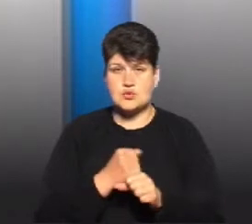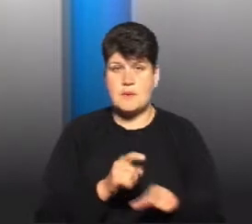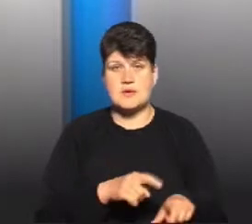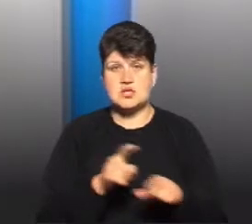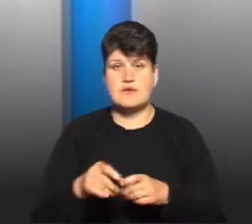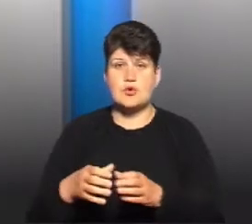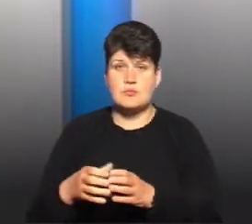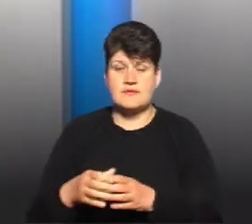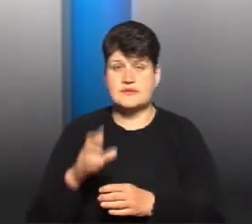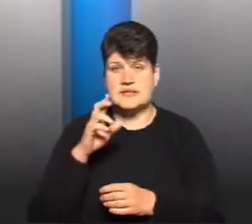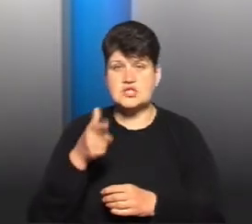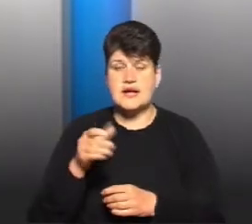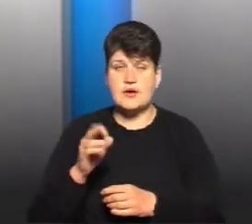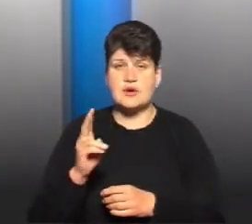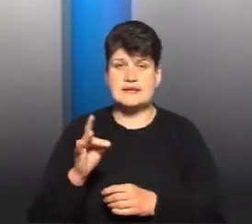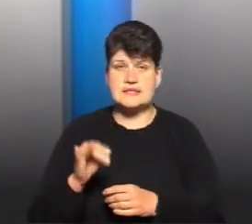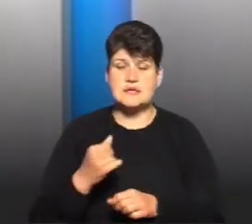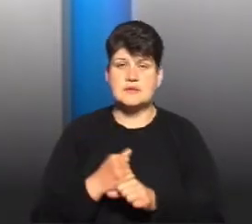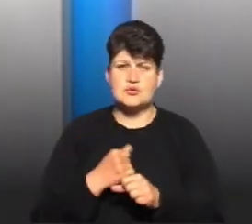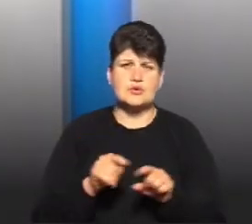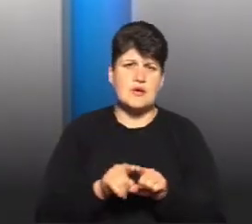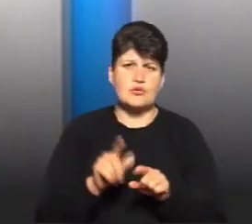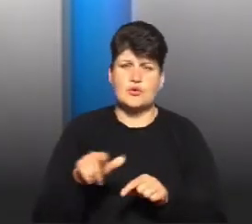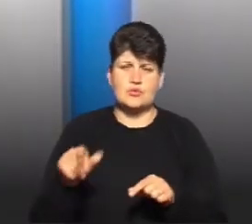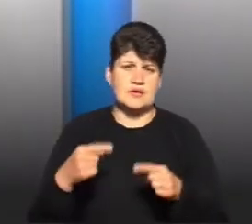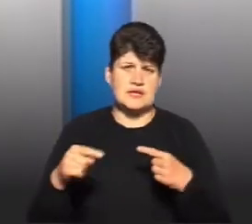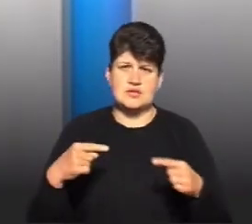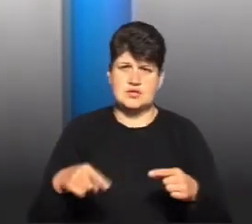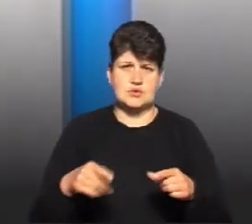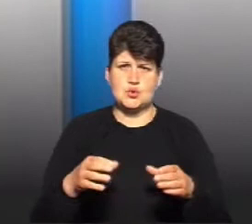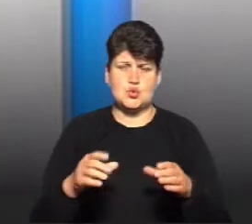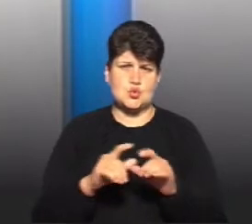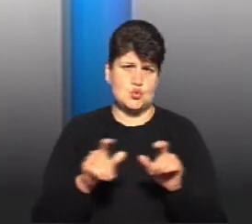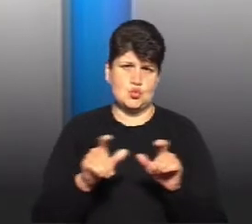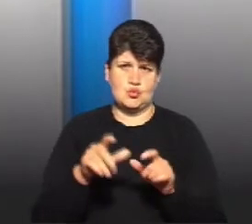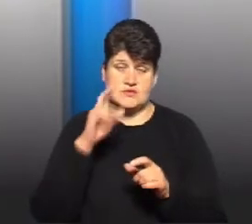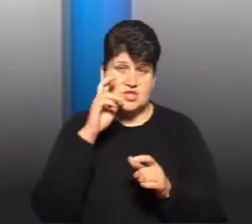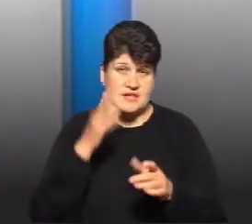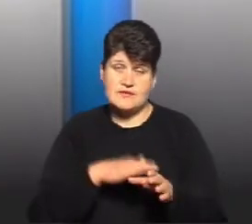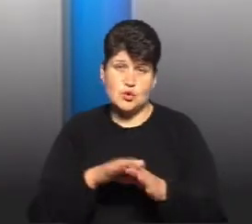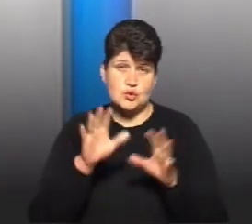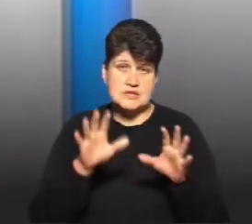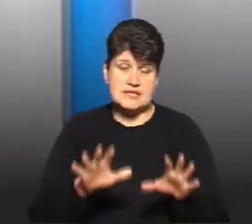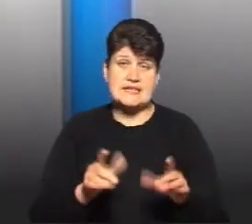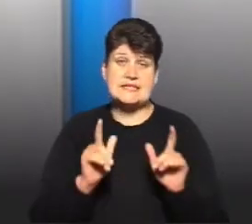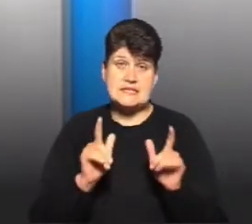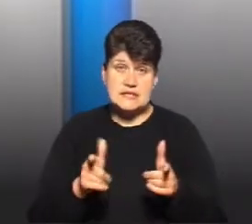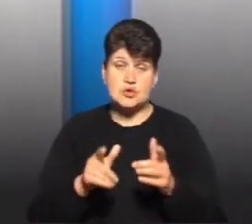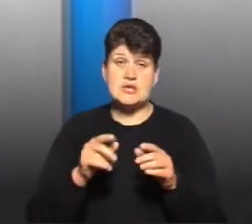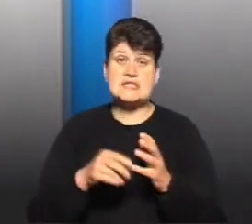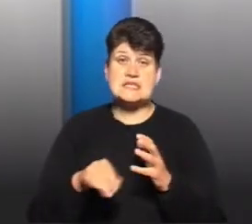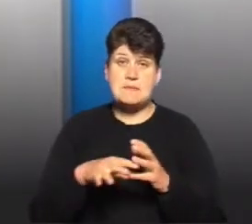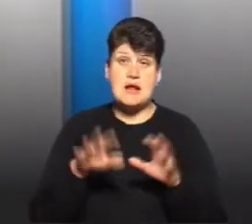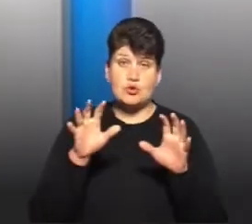працюють такі самі люди, фактично, як і в будь-якій іншій державній структурі, які фактично виконують закони. Тому, згідно земельного кодексу, навіть тодішнього